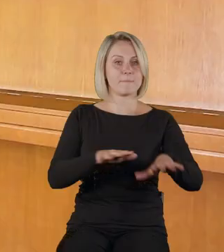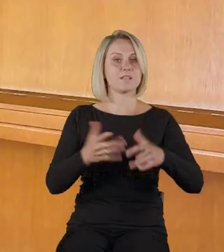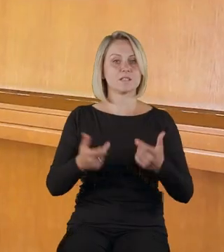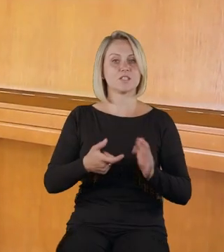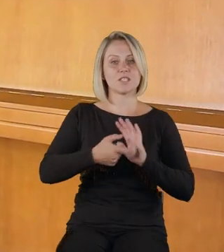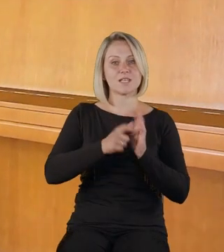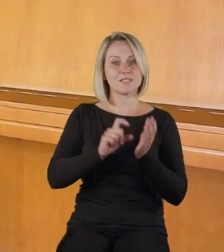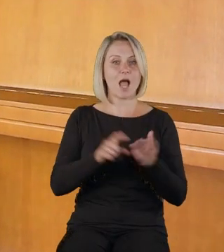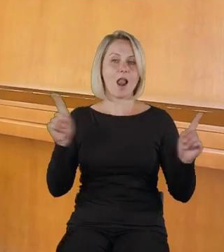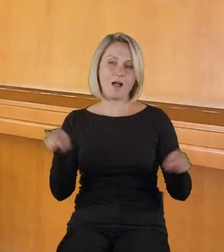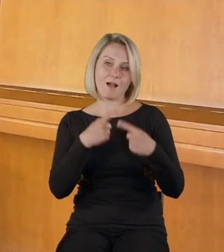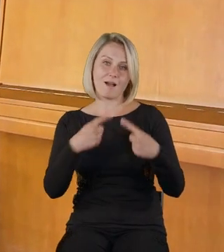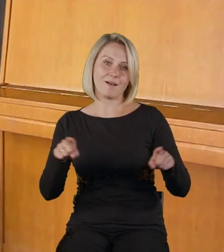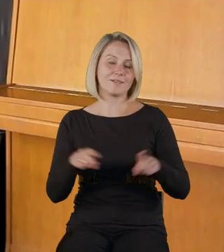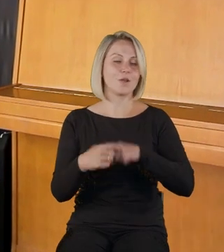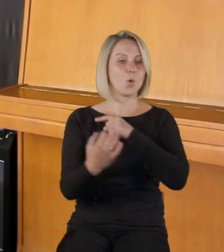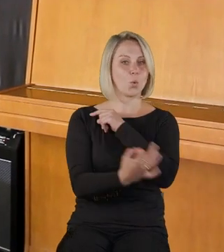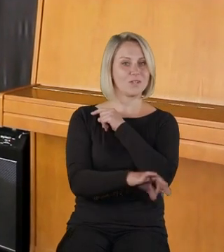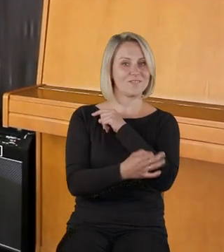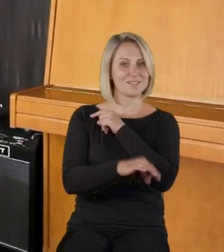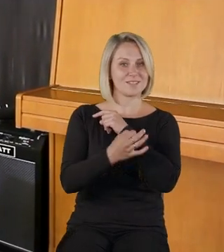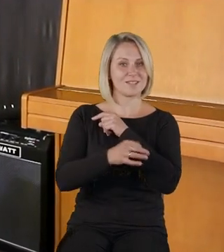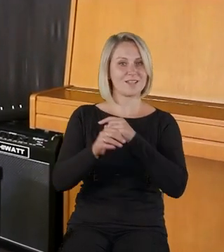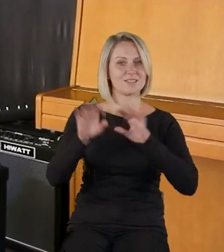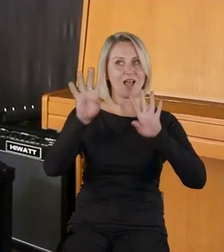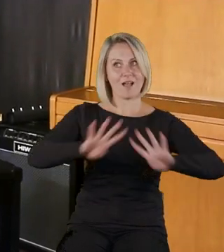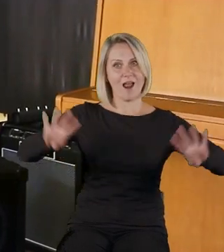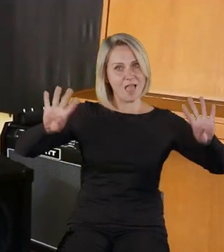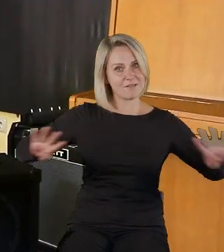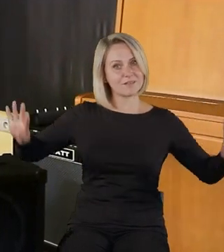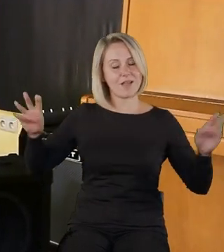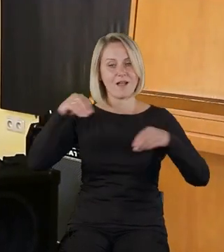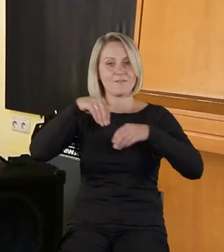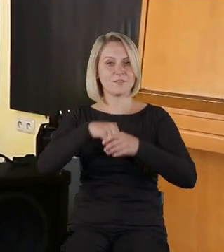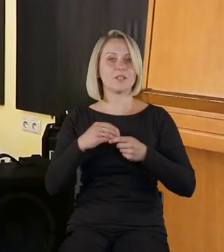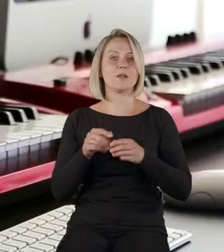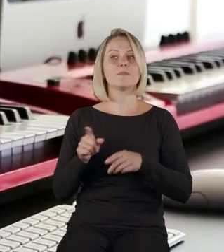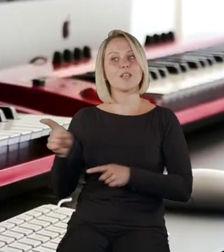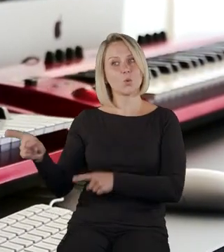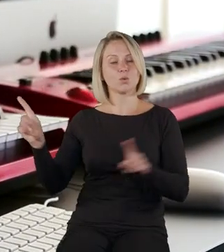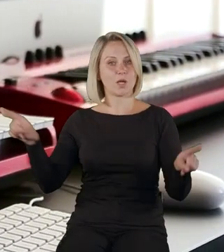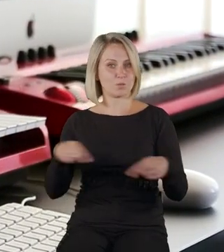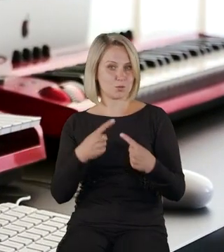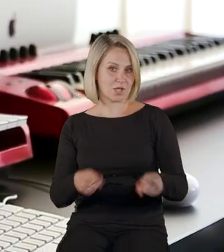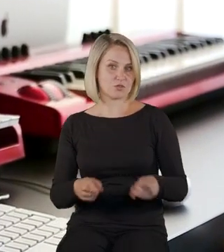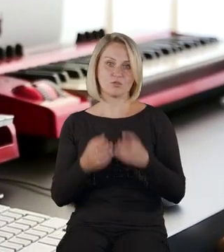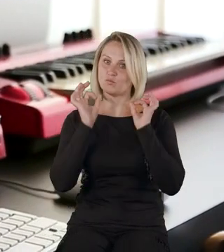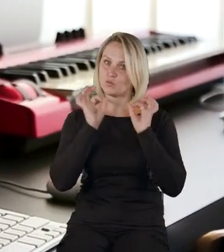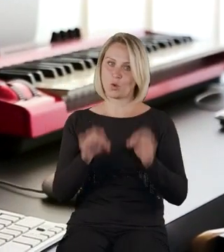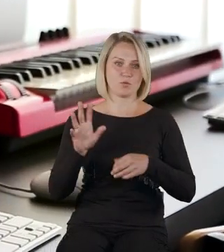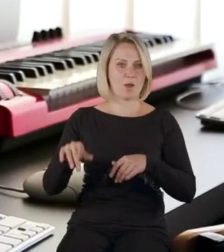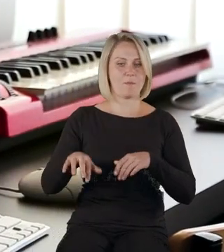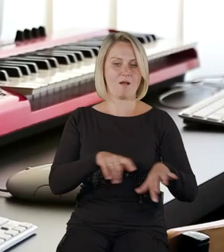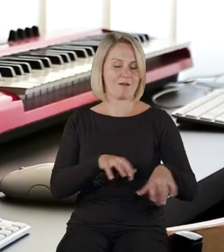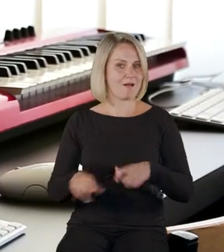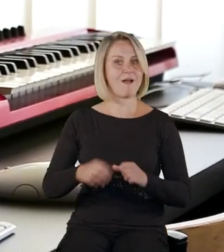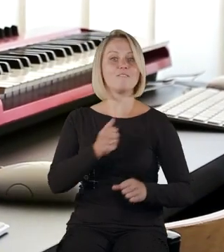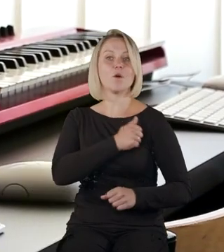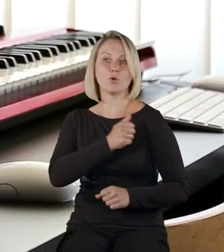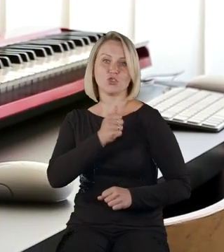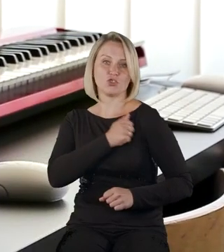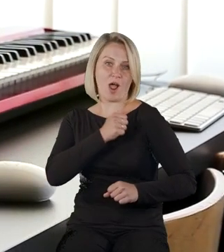salka koncertowa i uniwersytecka galeria. Tu prowadzone są zajęcia na kierunkach muzycznych, dobrze wyposażone pracownie,